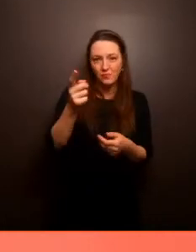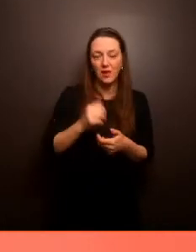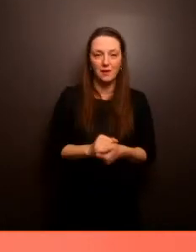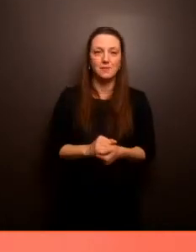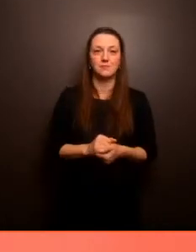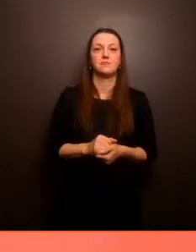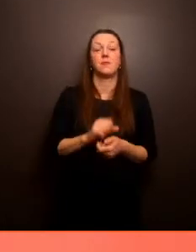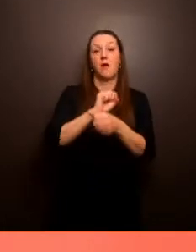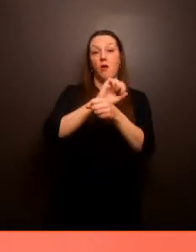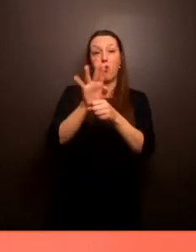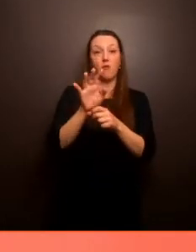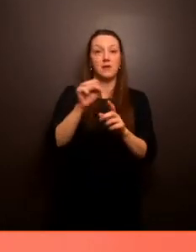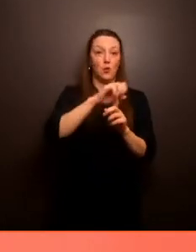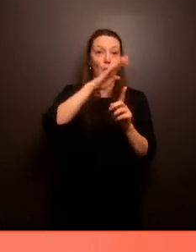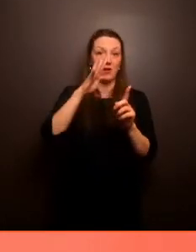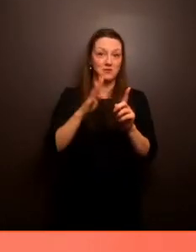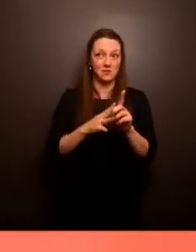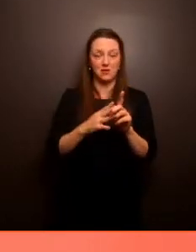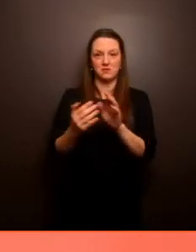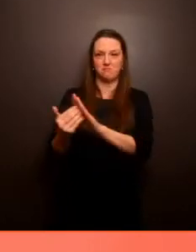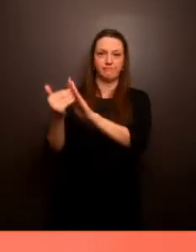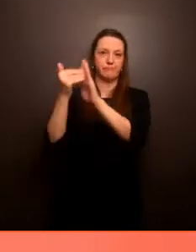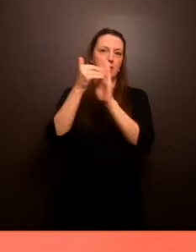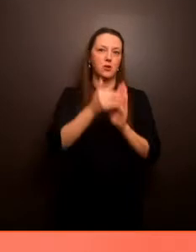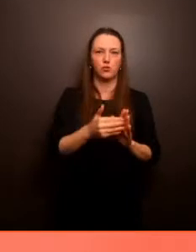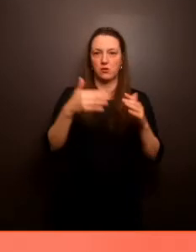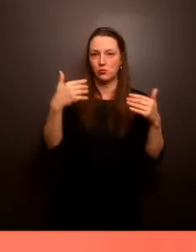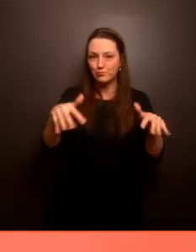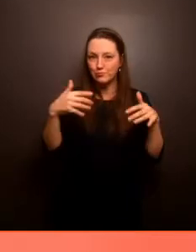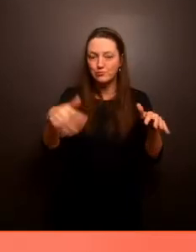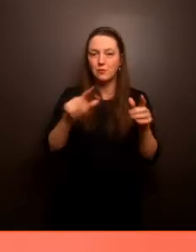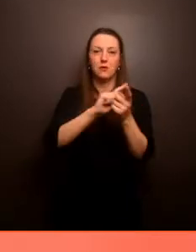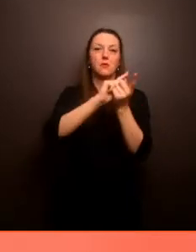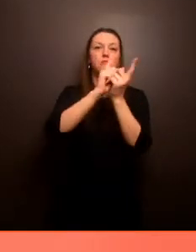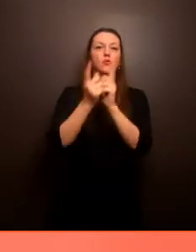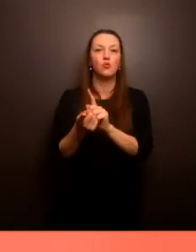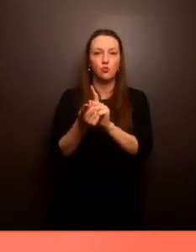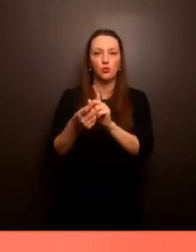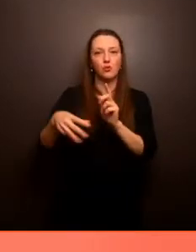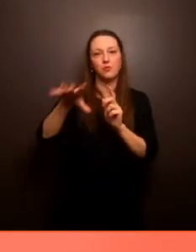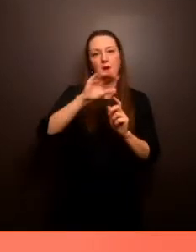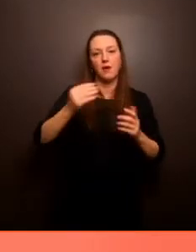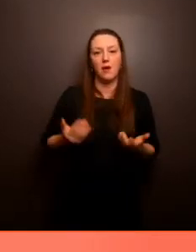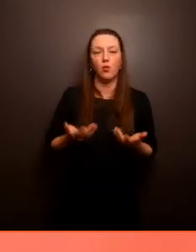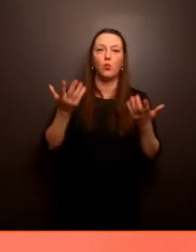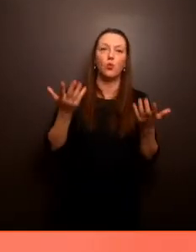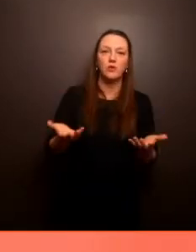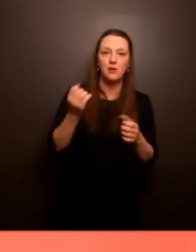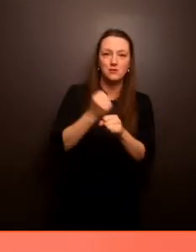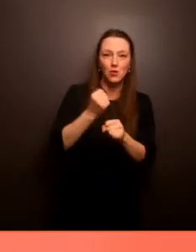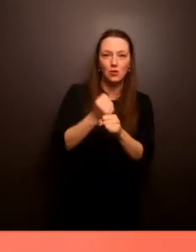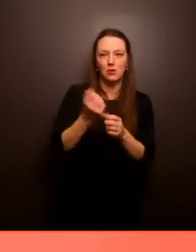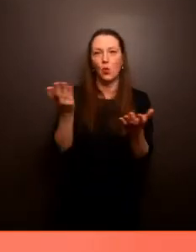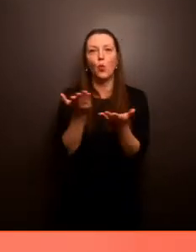COVID-19 on muutnud tohutult seda, kuidas ja kust me töötame. Kaugtöö